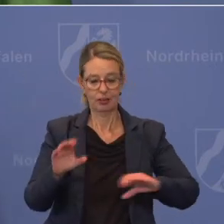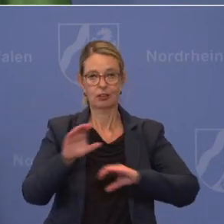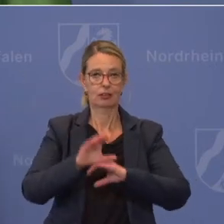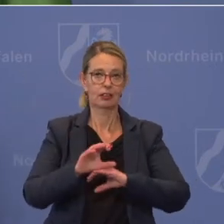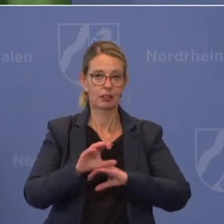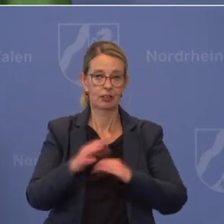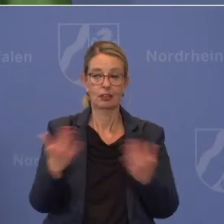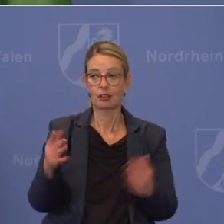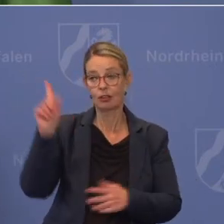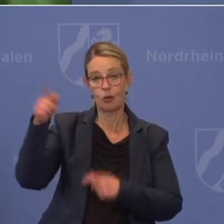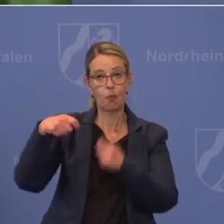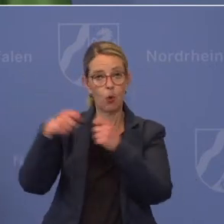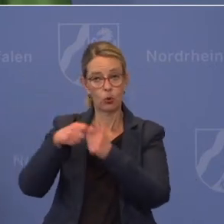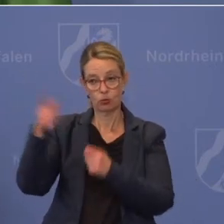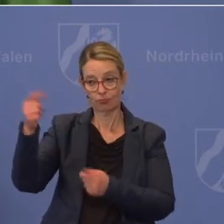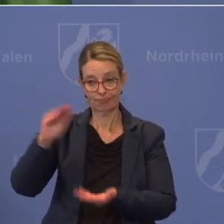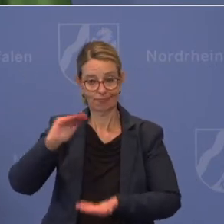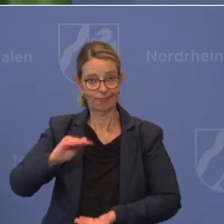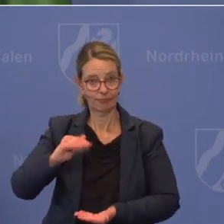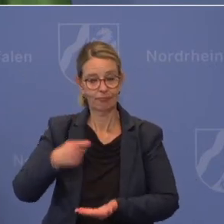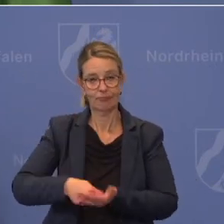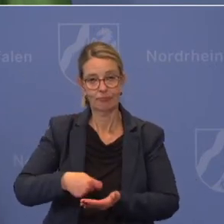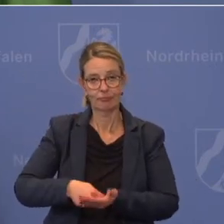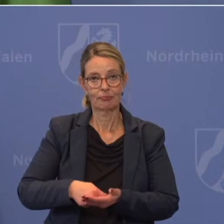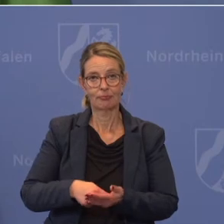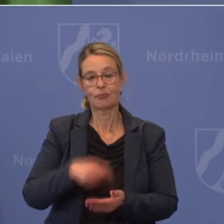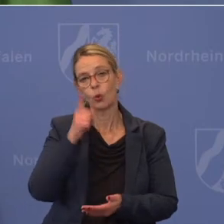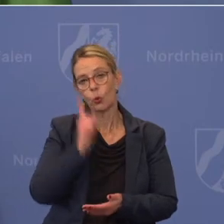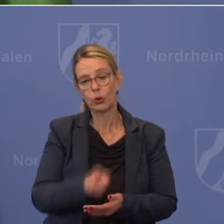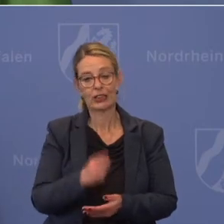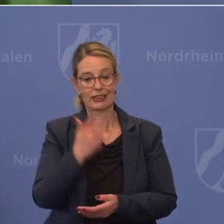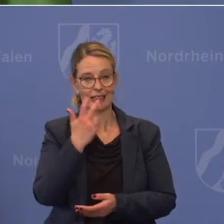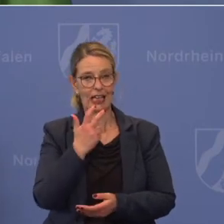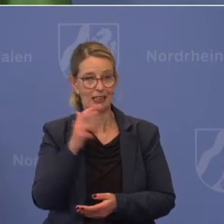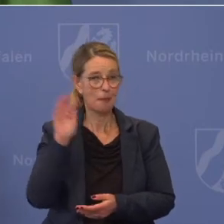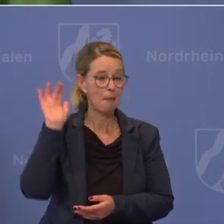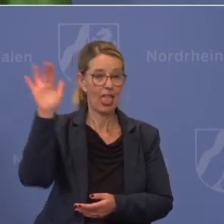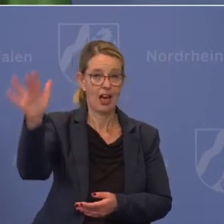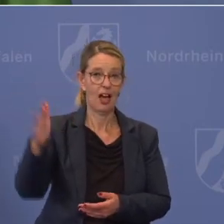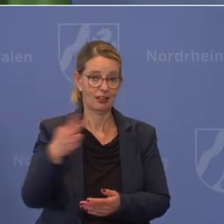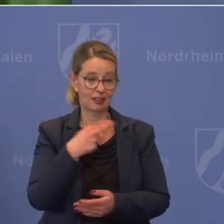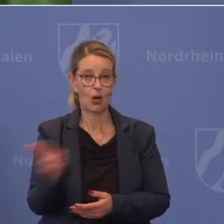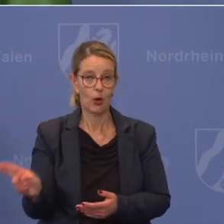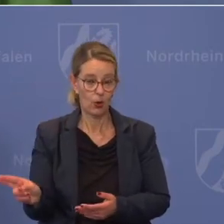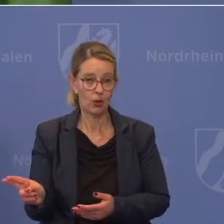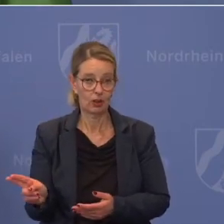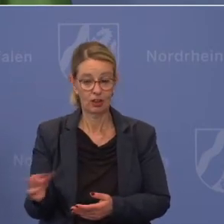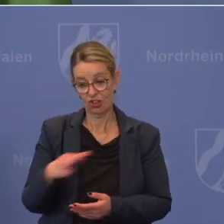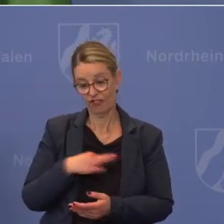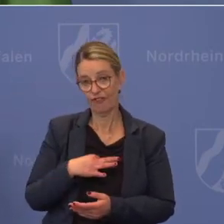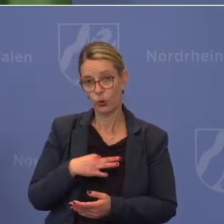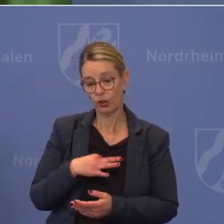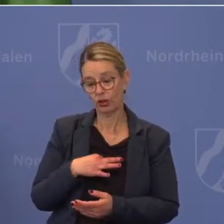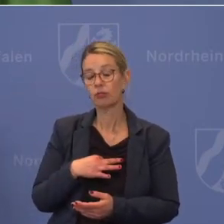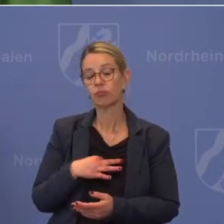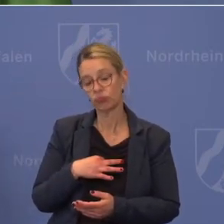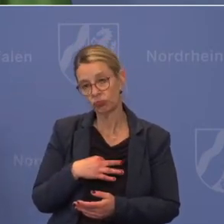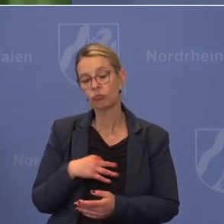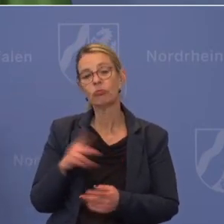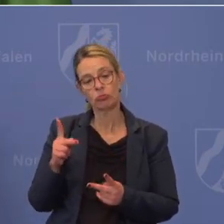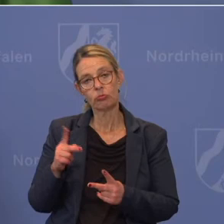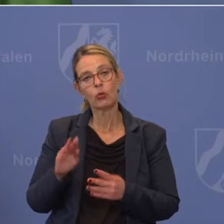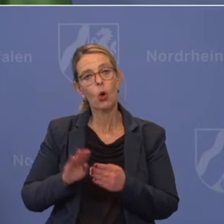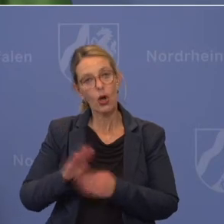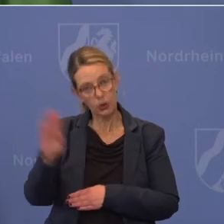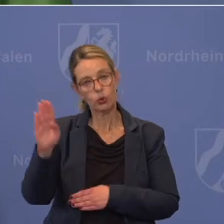Bund vorgesehene Volumen von 130 Milliarden Euro halten wir für ein wirksames Konjunktur-